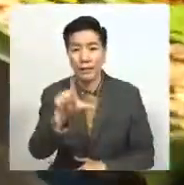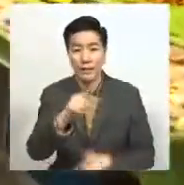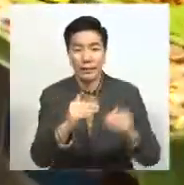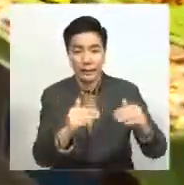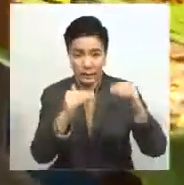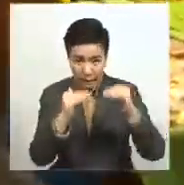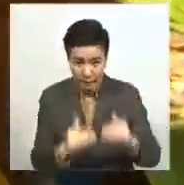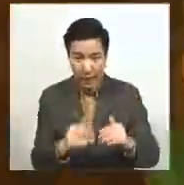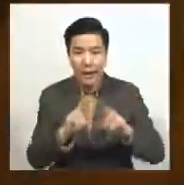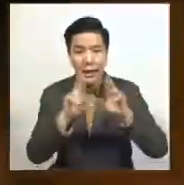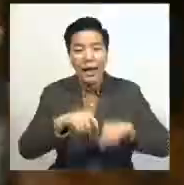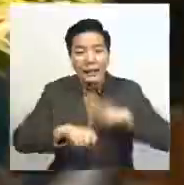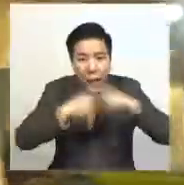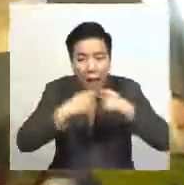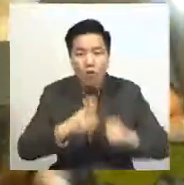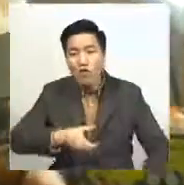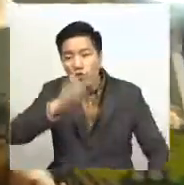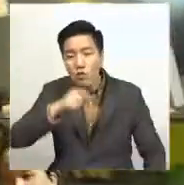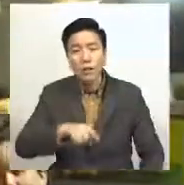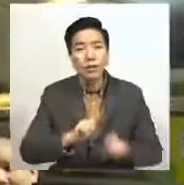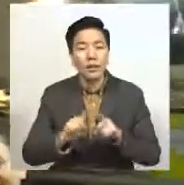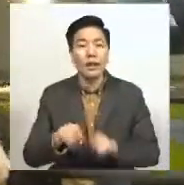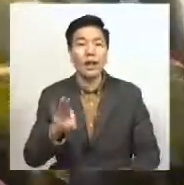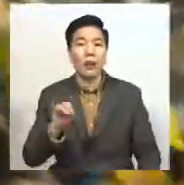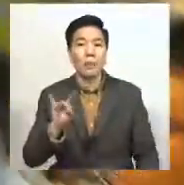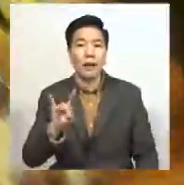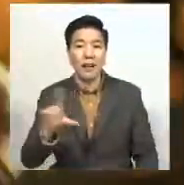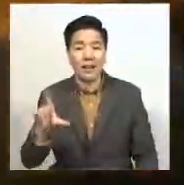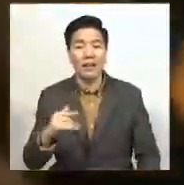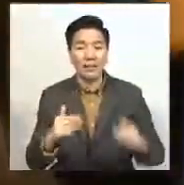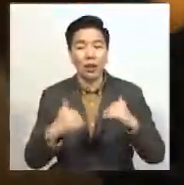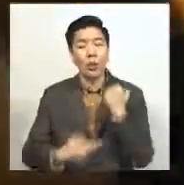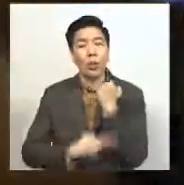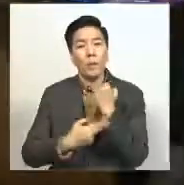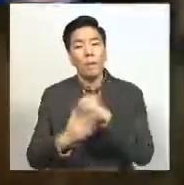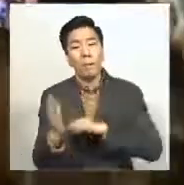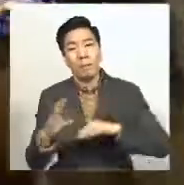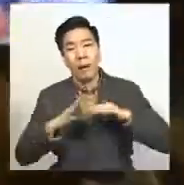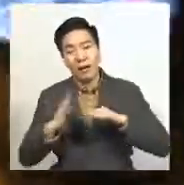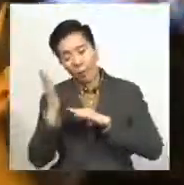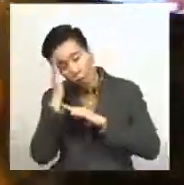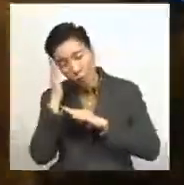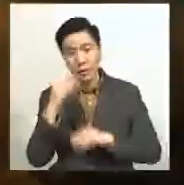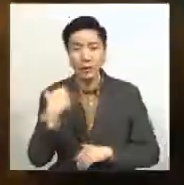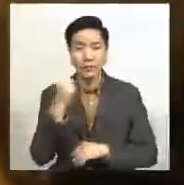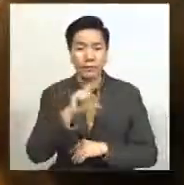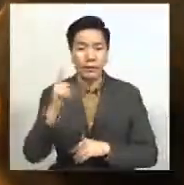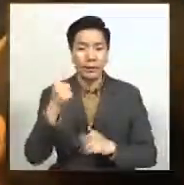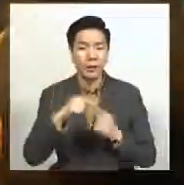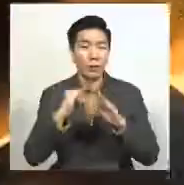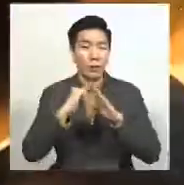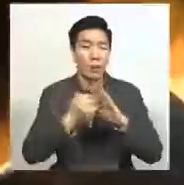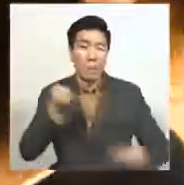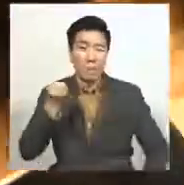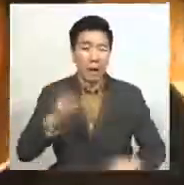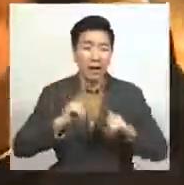บาทร้านอาหารแล้วก็เครื่องดื่มอีก98ล้านบาทโรงแรมที่พัก10ล้านบาทโดยจังหวัดที่มี